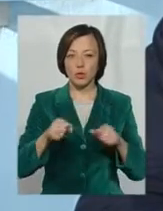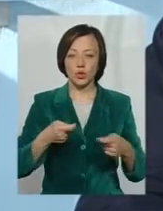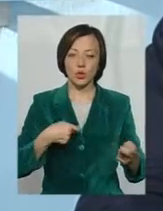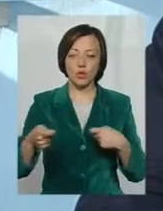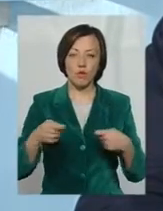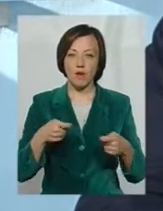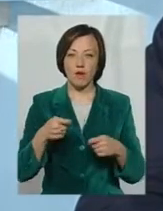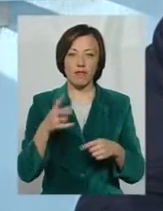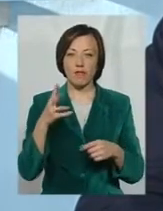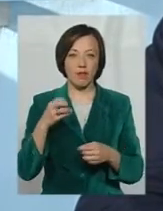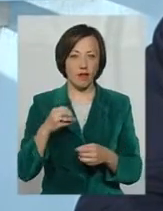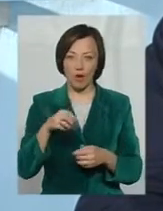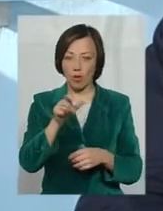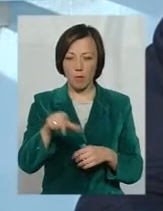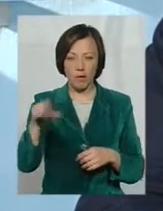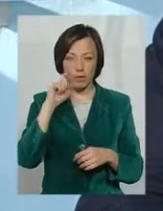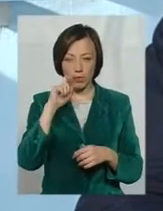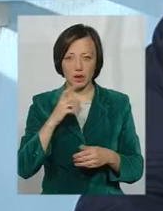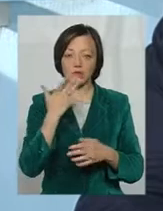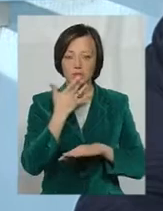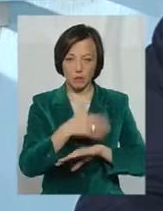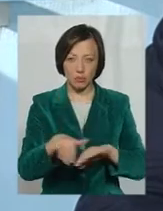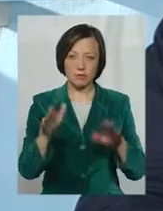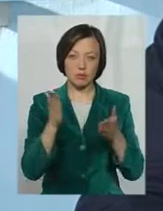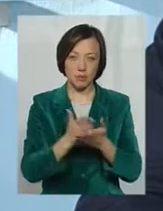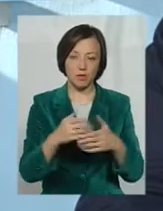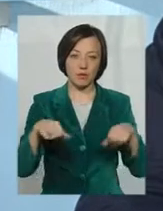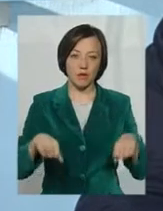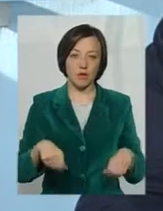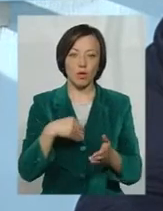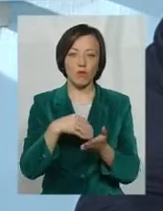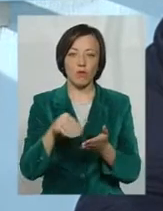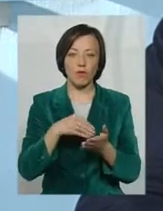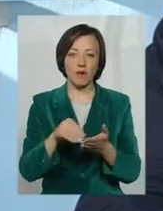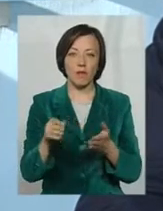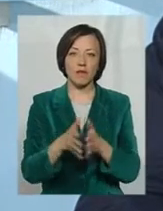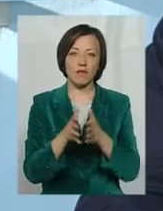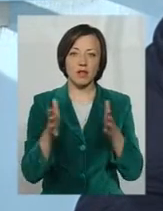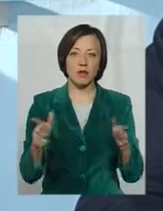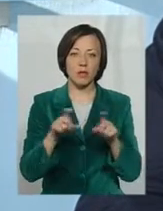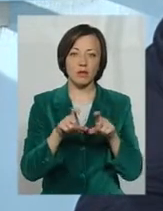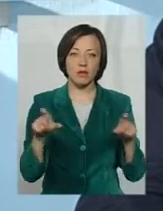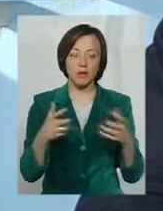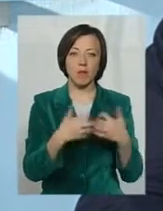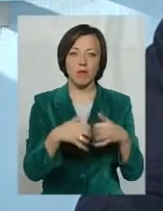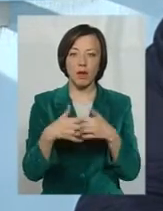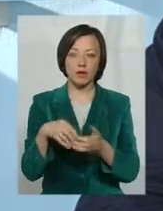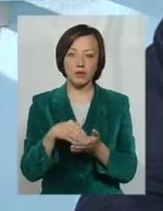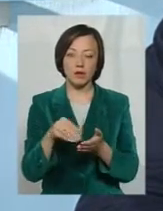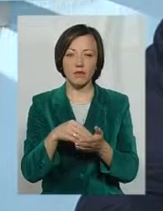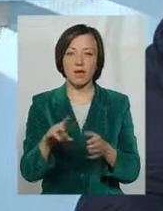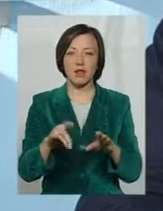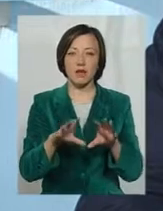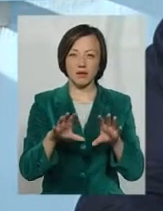і нерезиденти. У нас є такі випадки, коли купували доволі великі об'єкти, обладнання купували, і